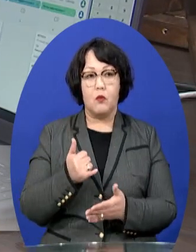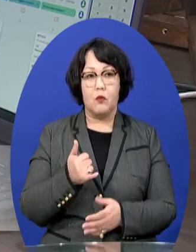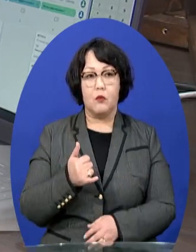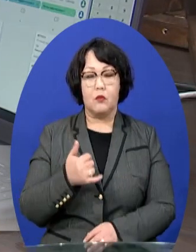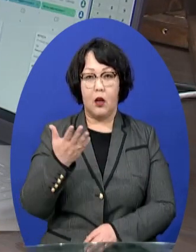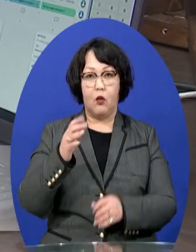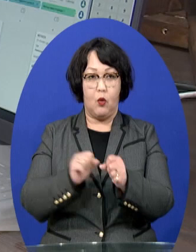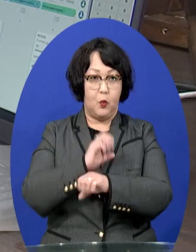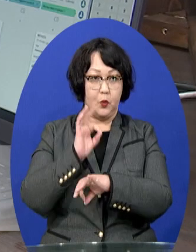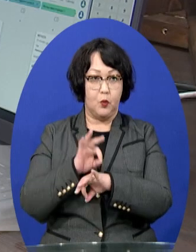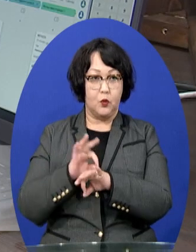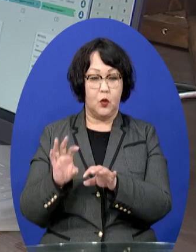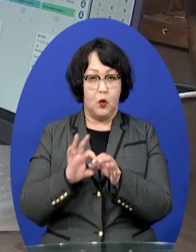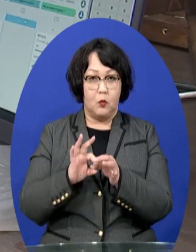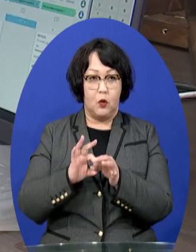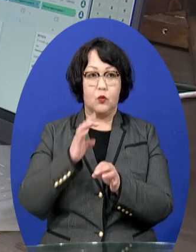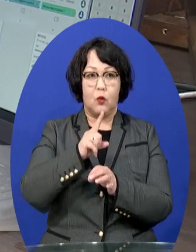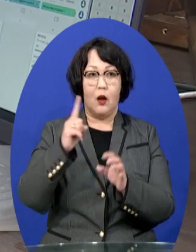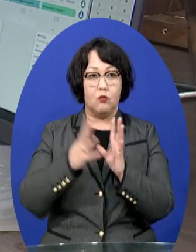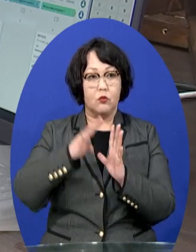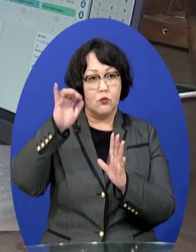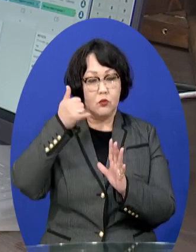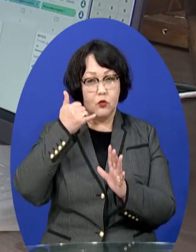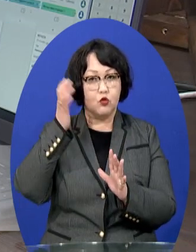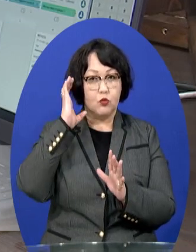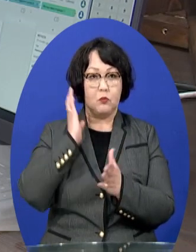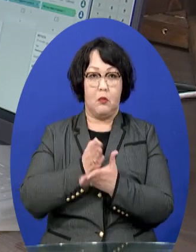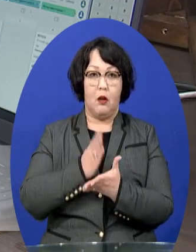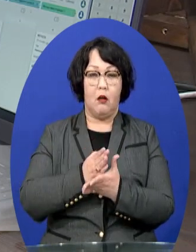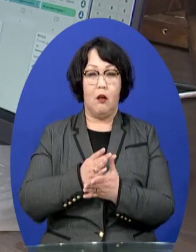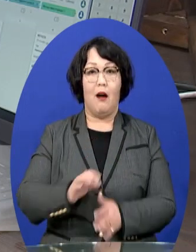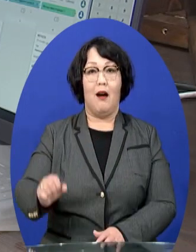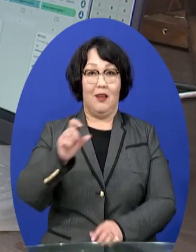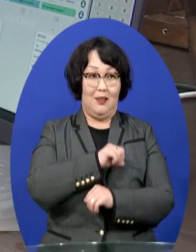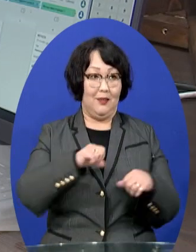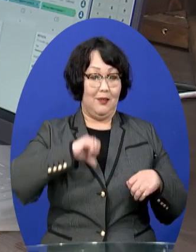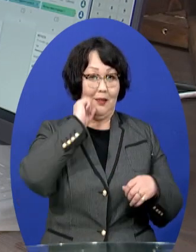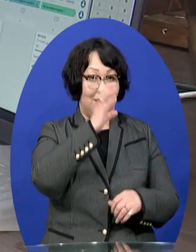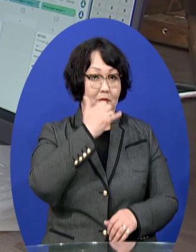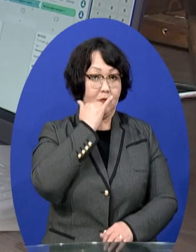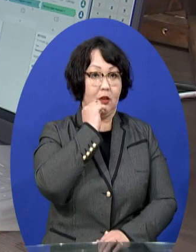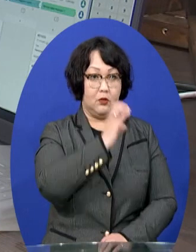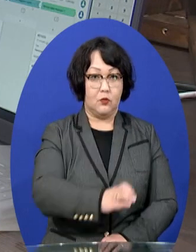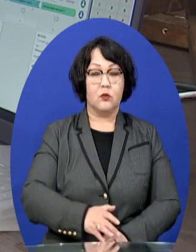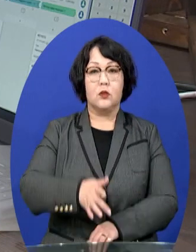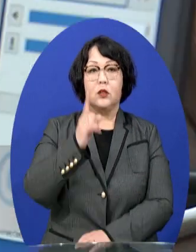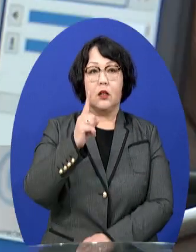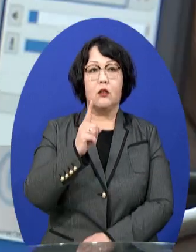Сэмэн уу ковидын асуудал утас сонсож байна. Аа байна. Энэ нөгөө нэг юу нэгээр авчи